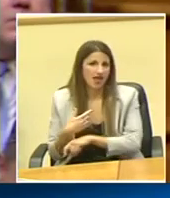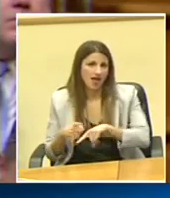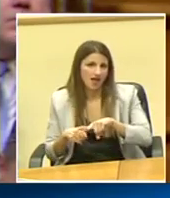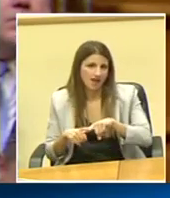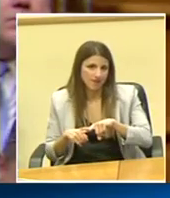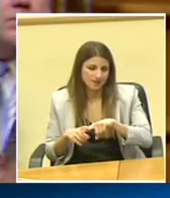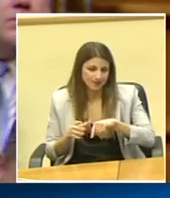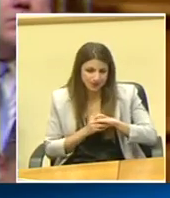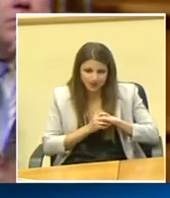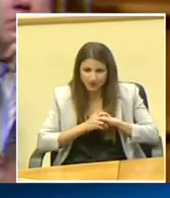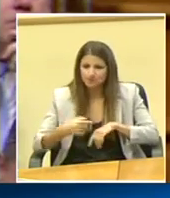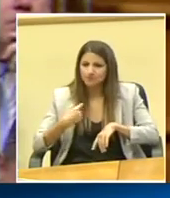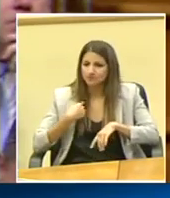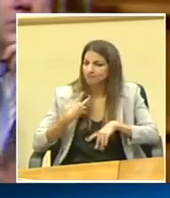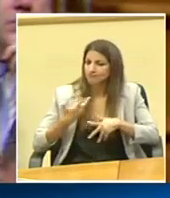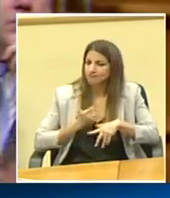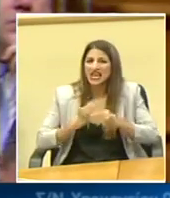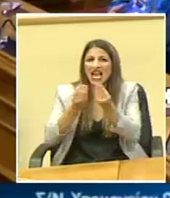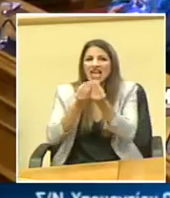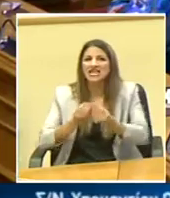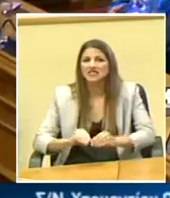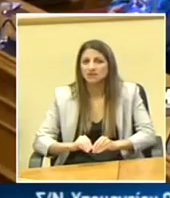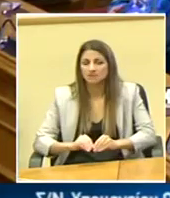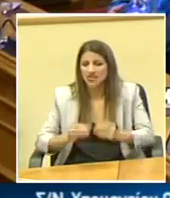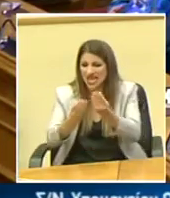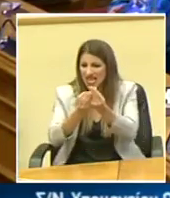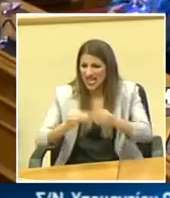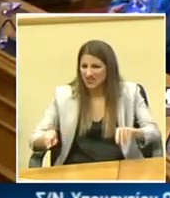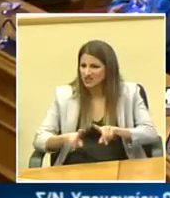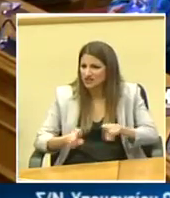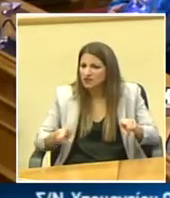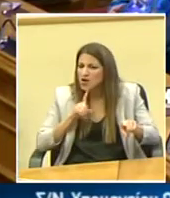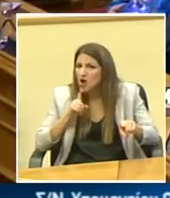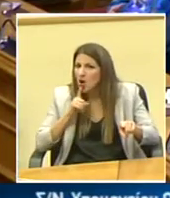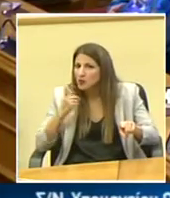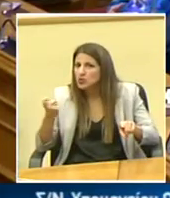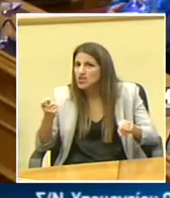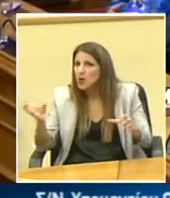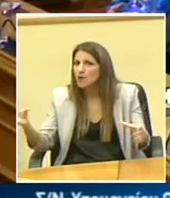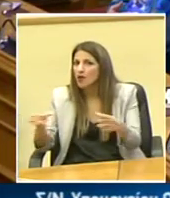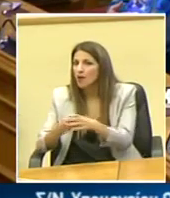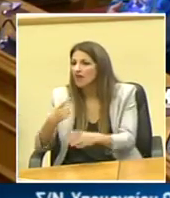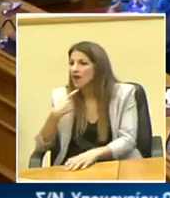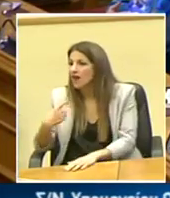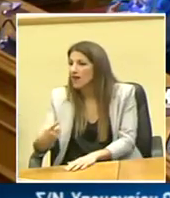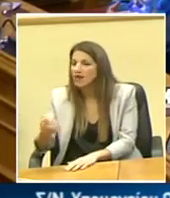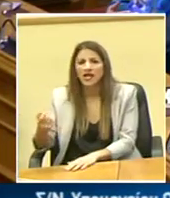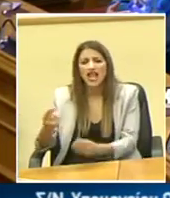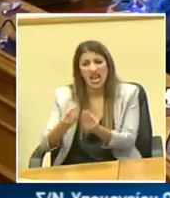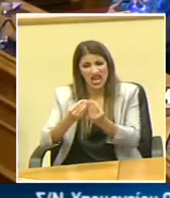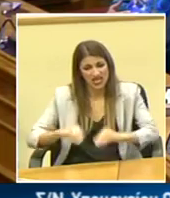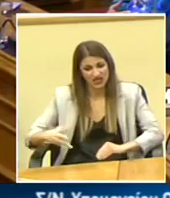Και αυτή η λύση είμαι τόσο εγώ όσο και το Οικονομικό Επιτελείο πεπισμένοι ότι θα βρεθεί,